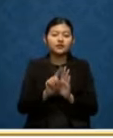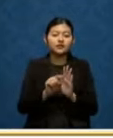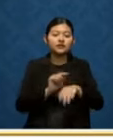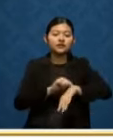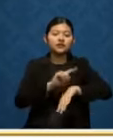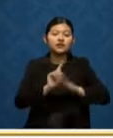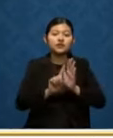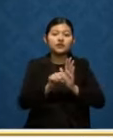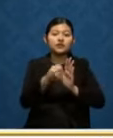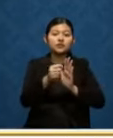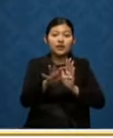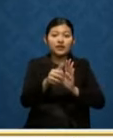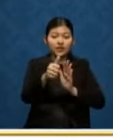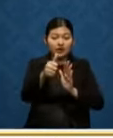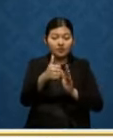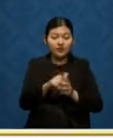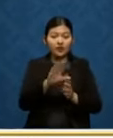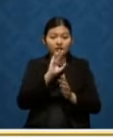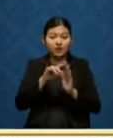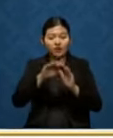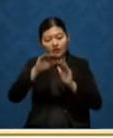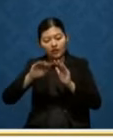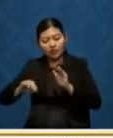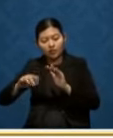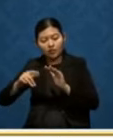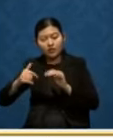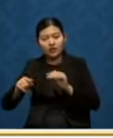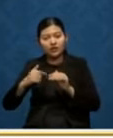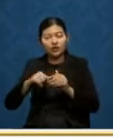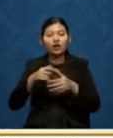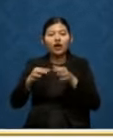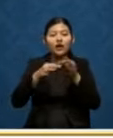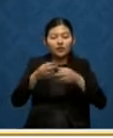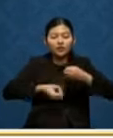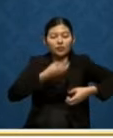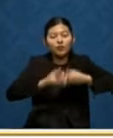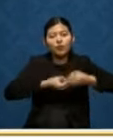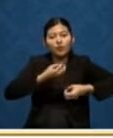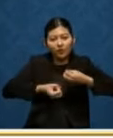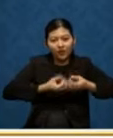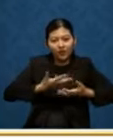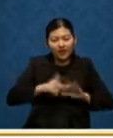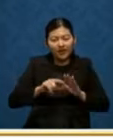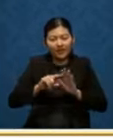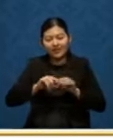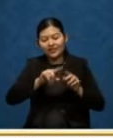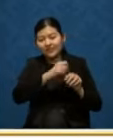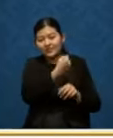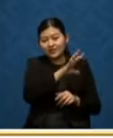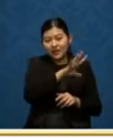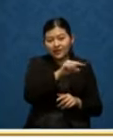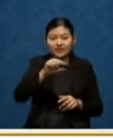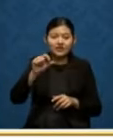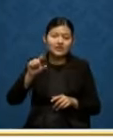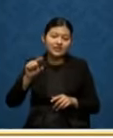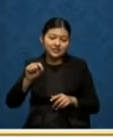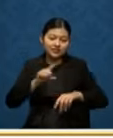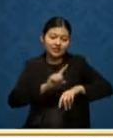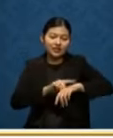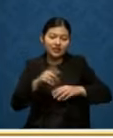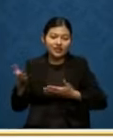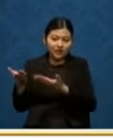นาทีได้ไหมถ้าลดไม่ได้ก็ก็พยายามให้มันถึงยี่ 20นาทีนะครับแล้วแต่ท่านนะครับ